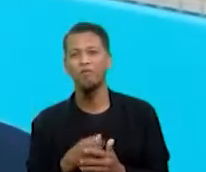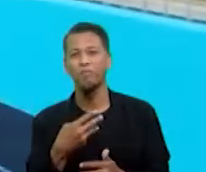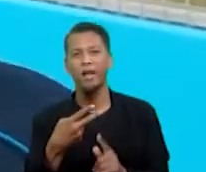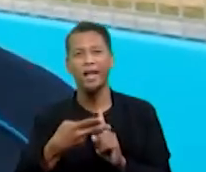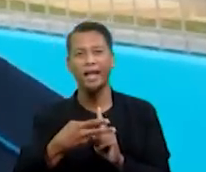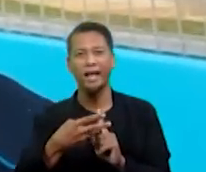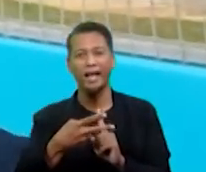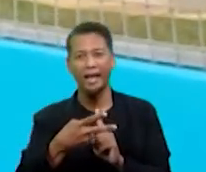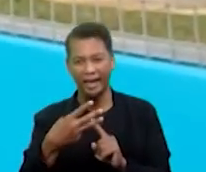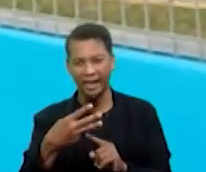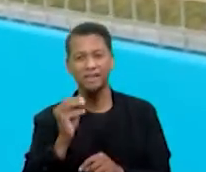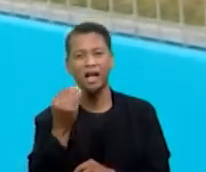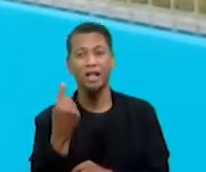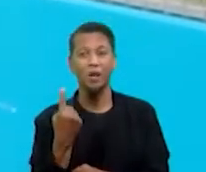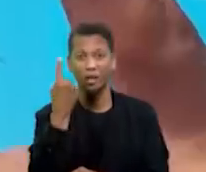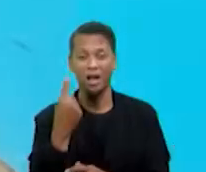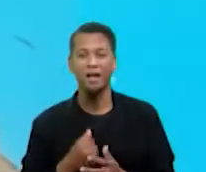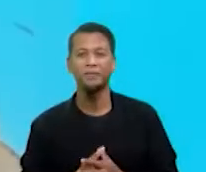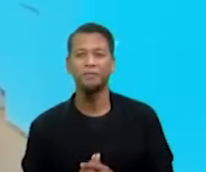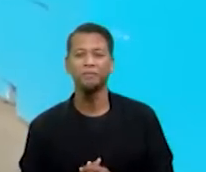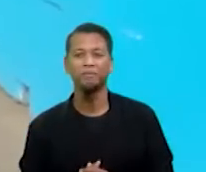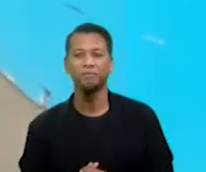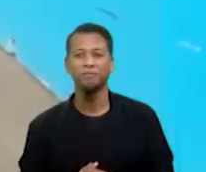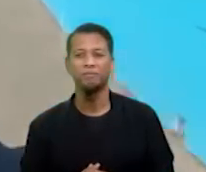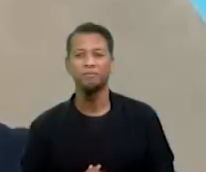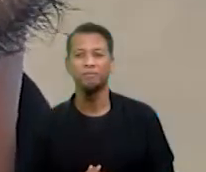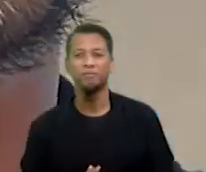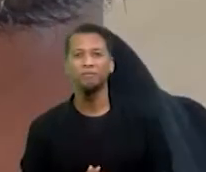Ancol. Dari Jakarta, Mahathir Muhammad Laksana Tiara, iNews melaporkan.